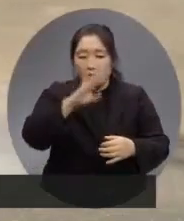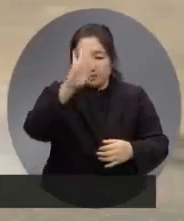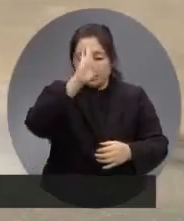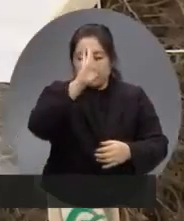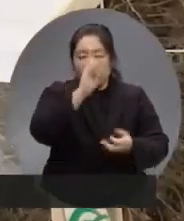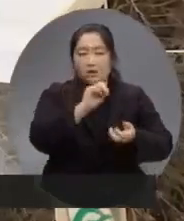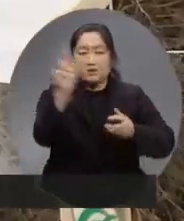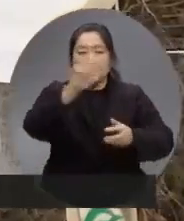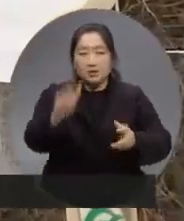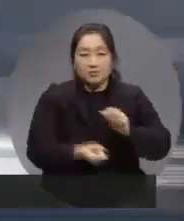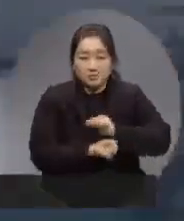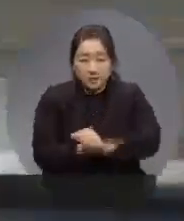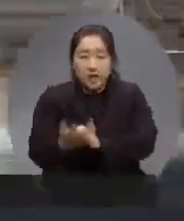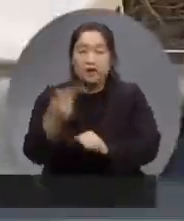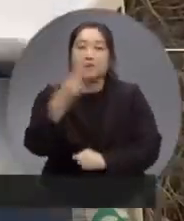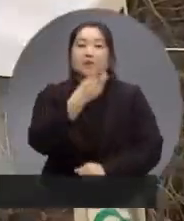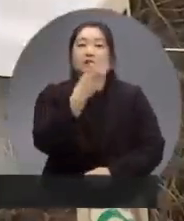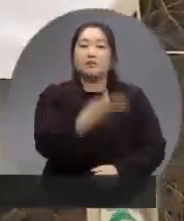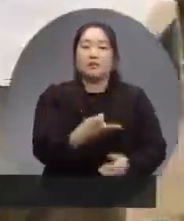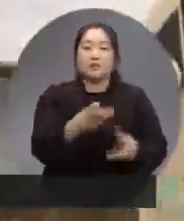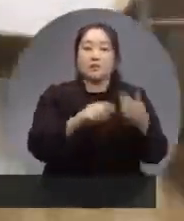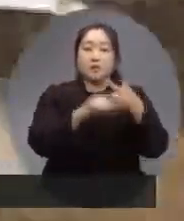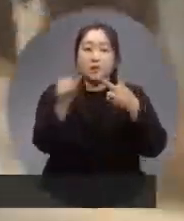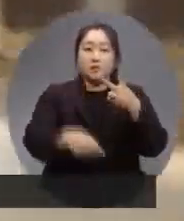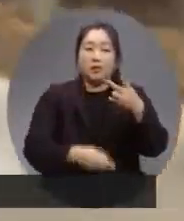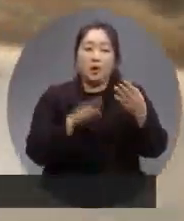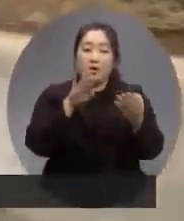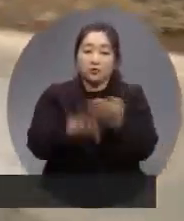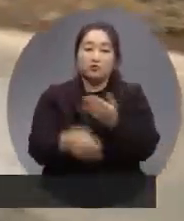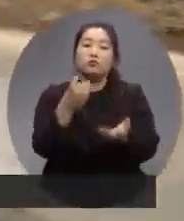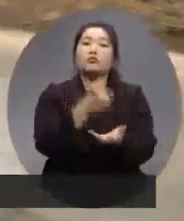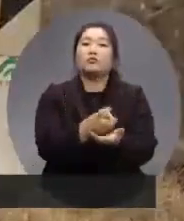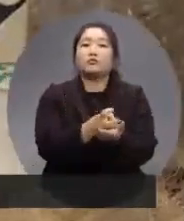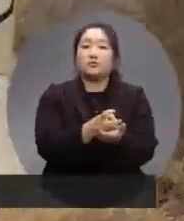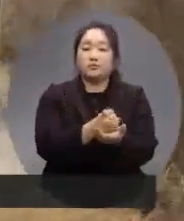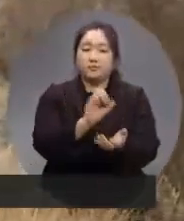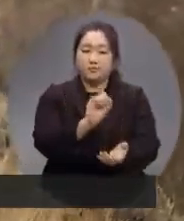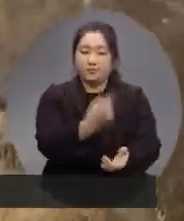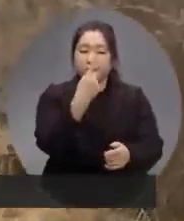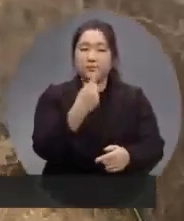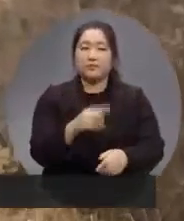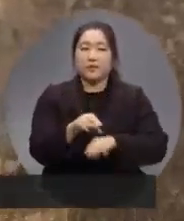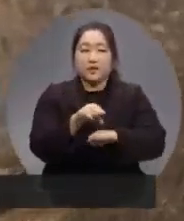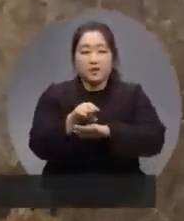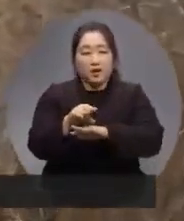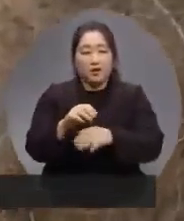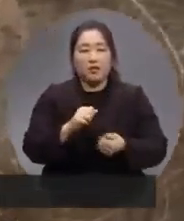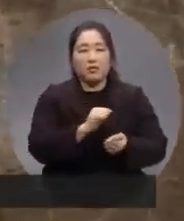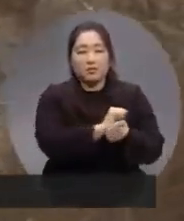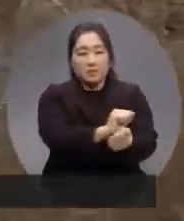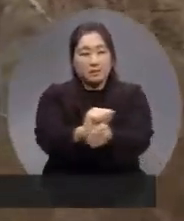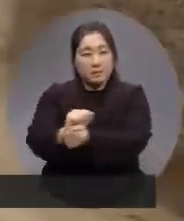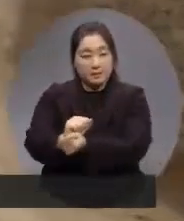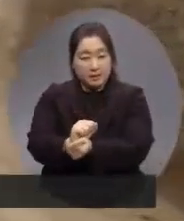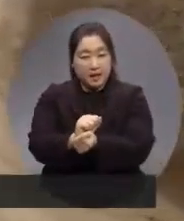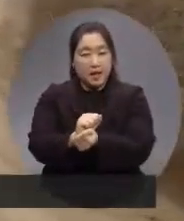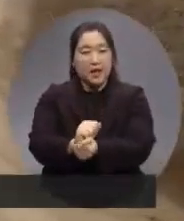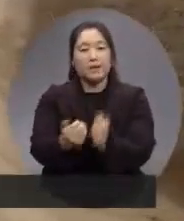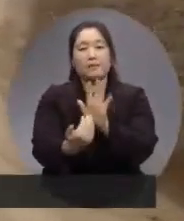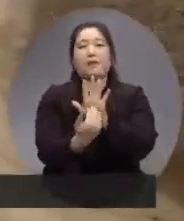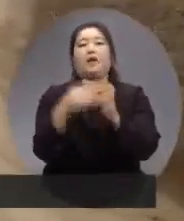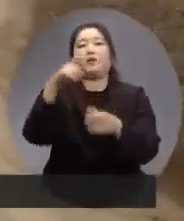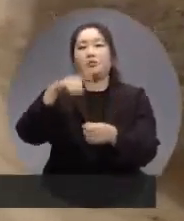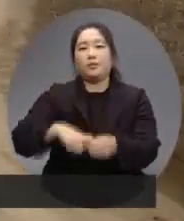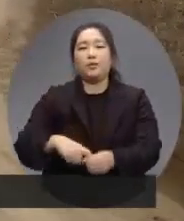뒤 2013년 2월에 생긴 시행령 규정 때문인데 차량을 통한 바이러스 전파 차단 등 방역을